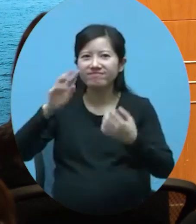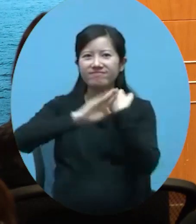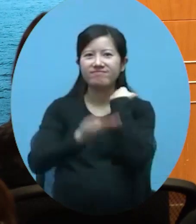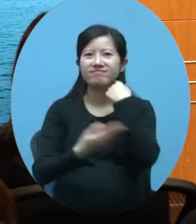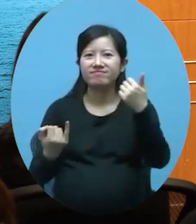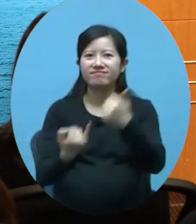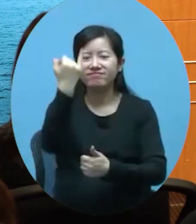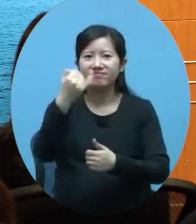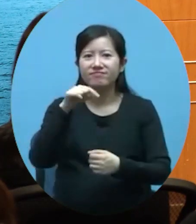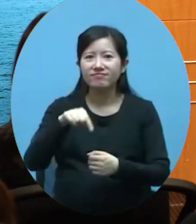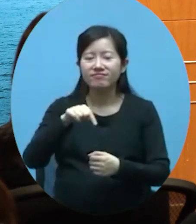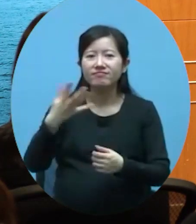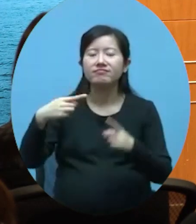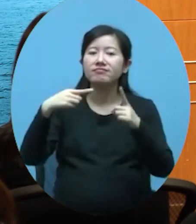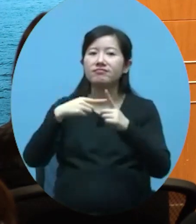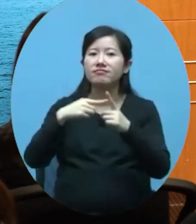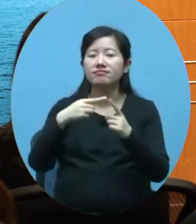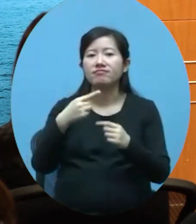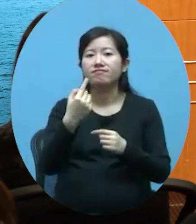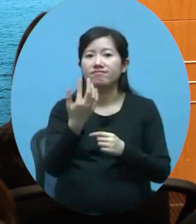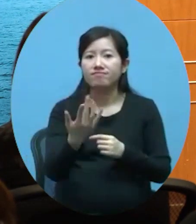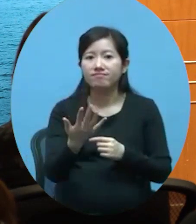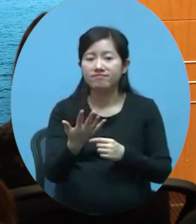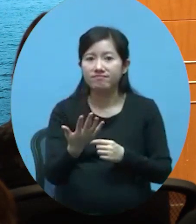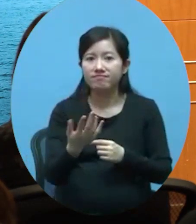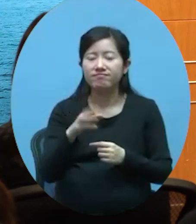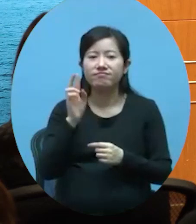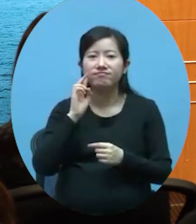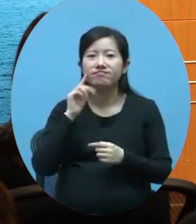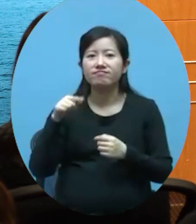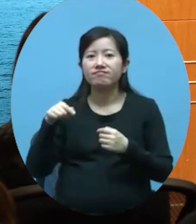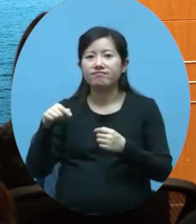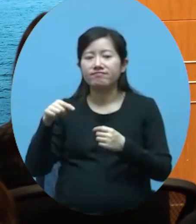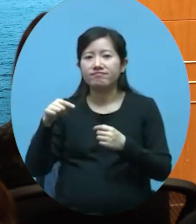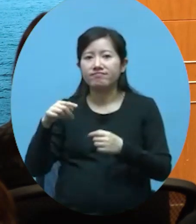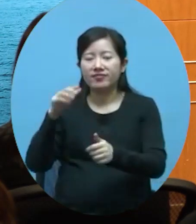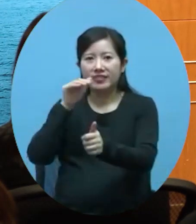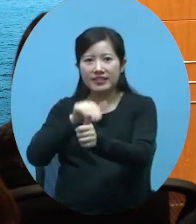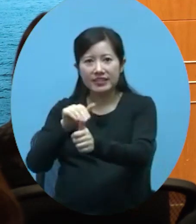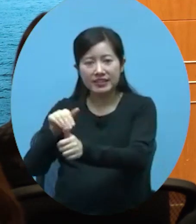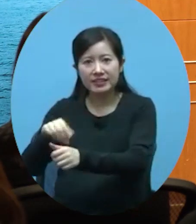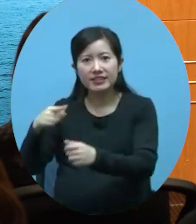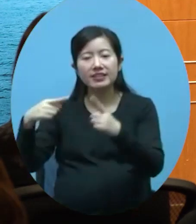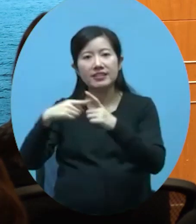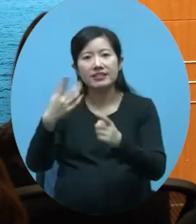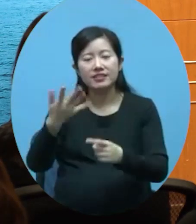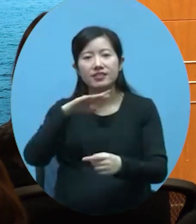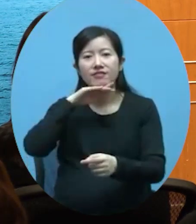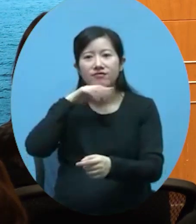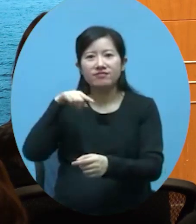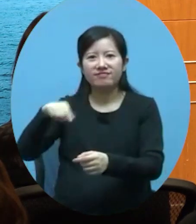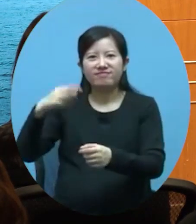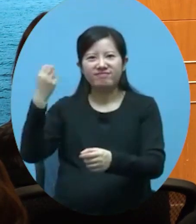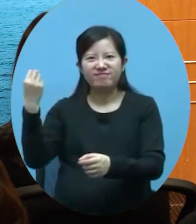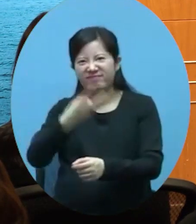例如有幾多人在抗制檢疫底下是有犯過市規系有警告有幾多人是在犯要帶手環